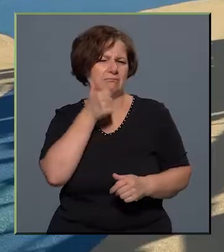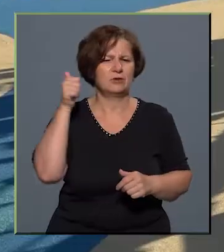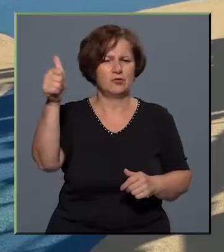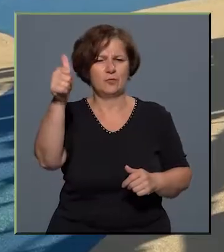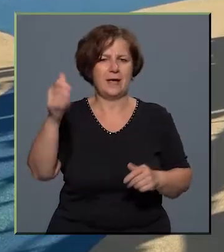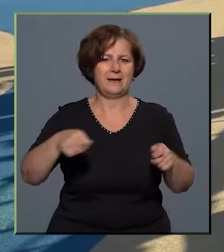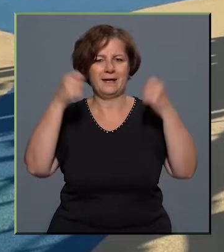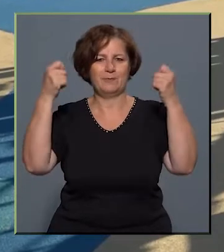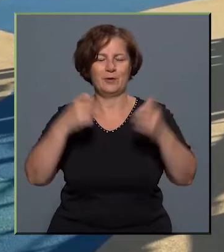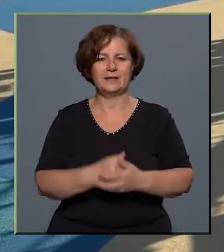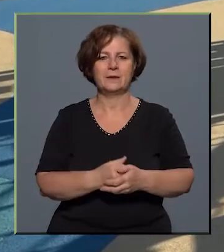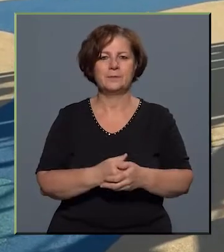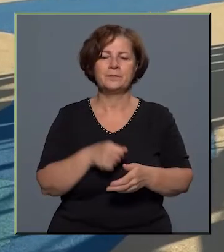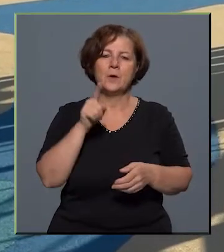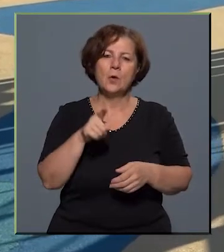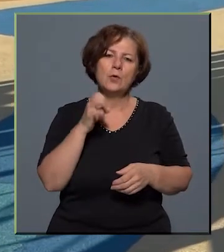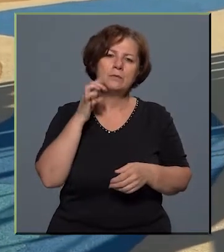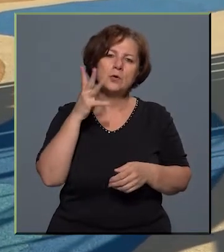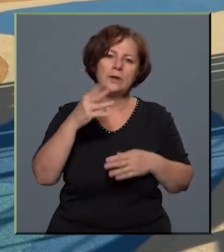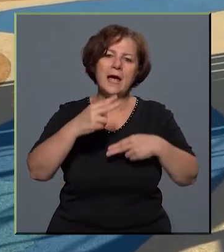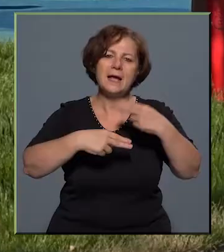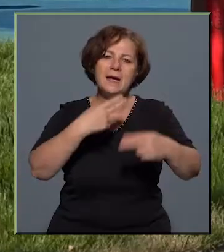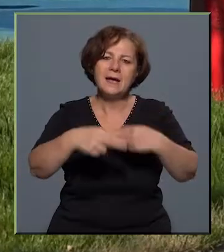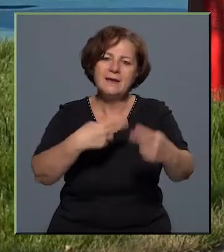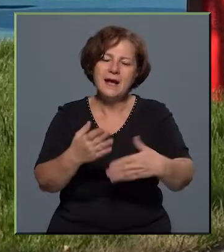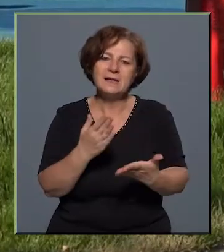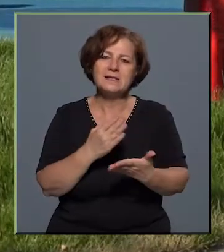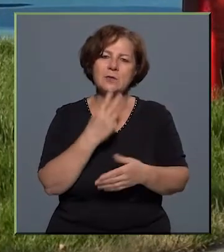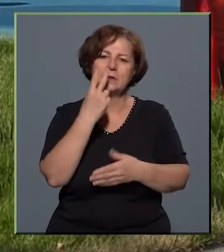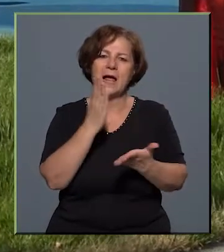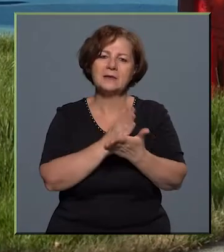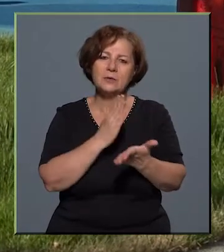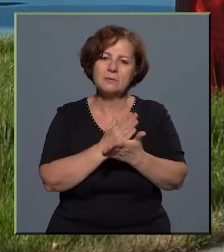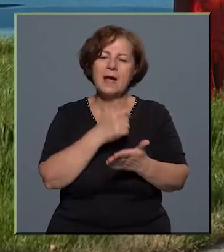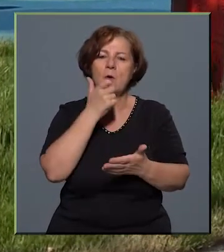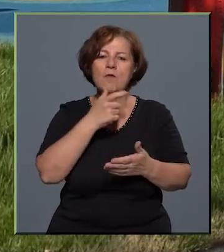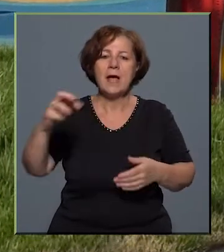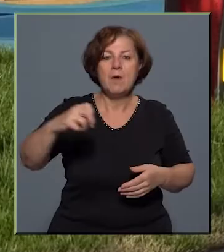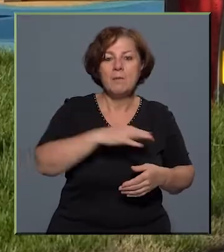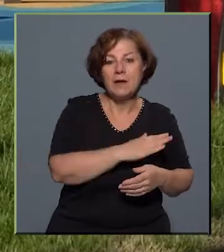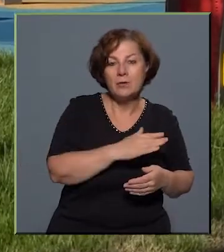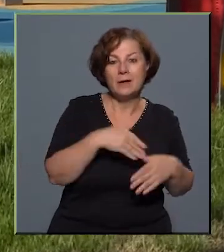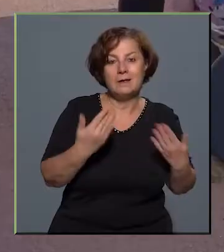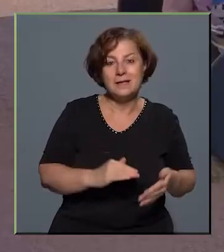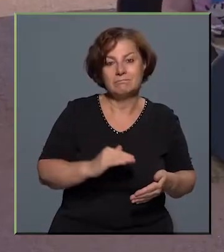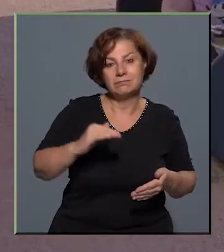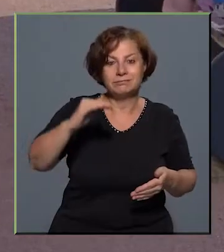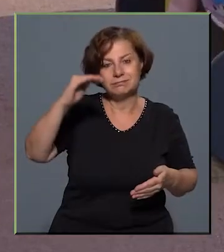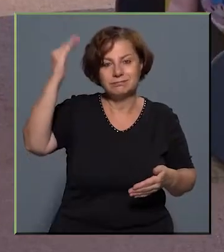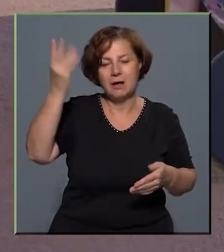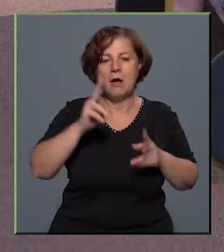épület. Ugye ön jó néhány generációt látott már óvodába bejönni, aztán